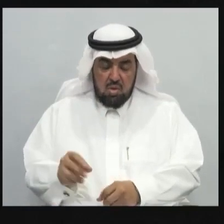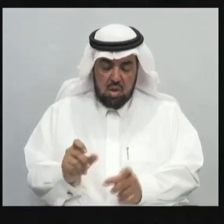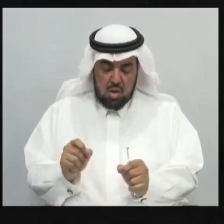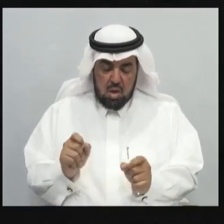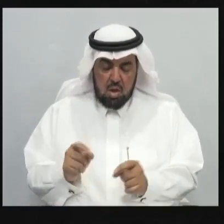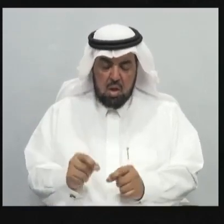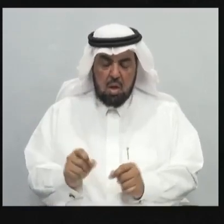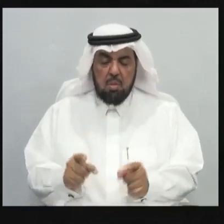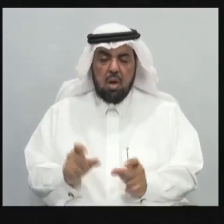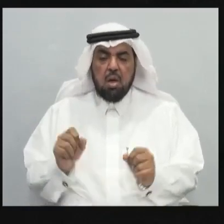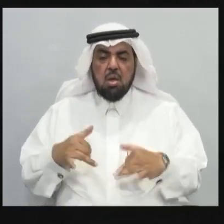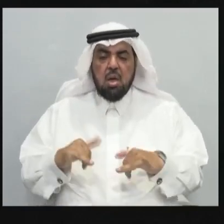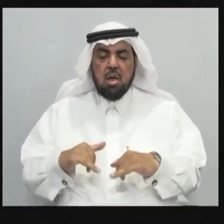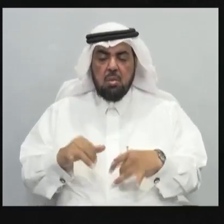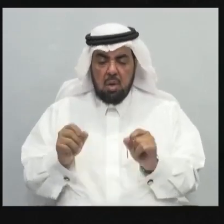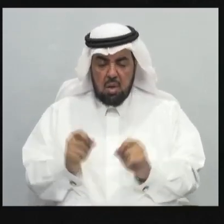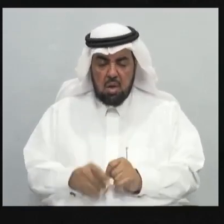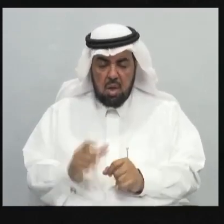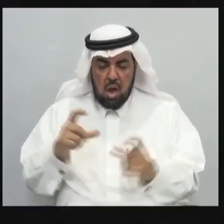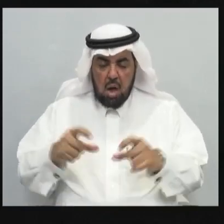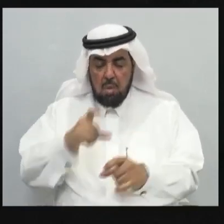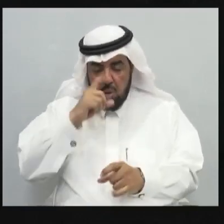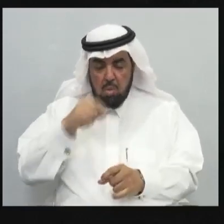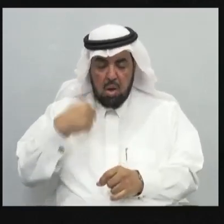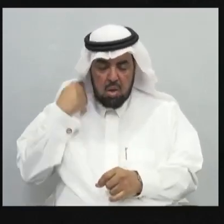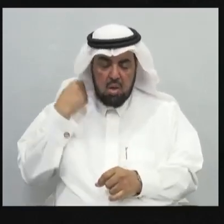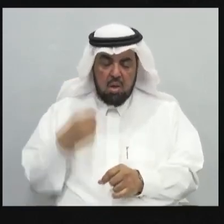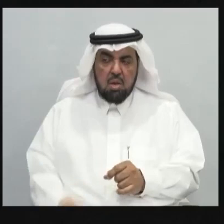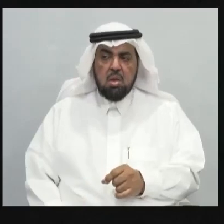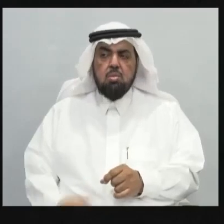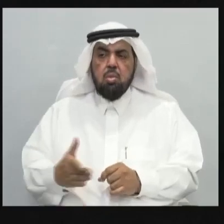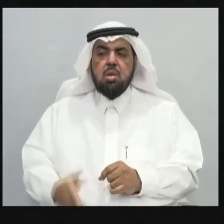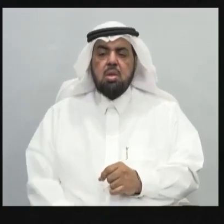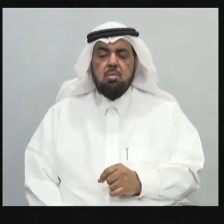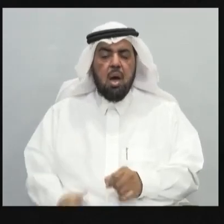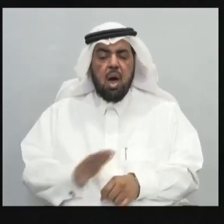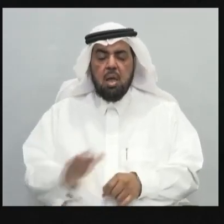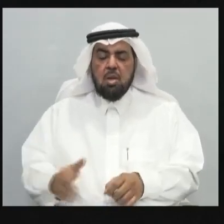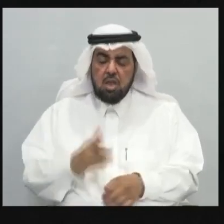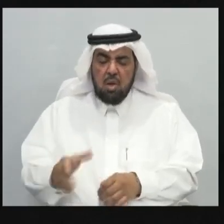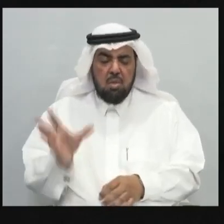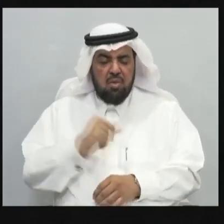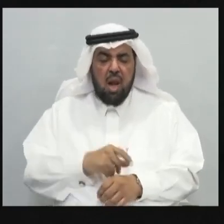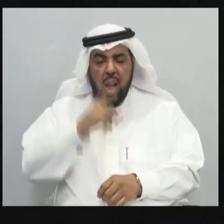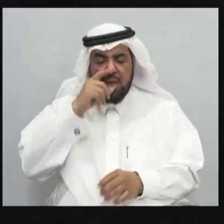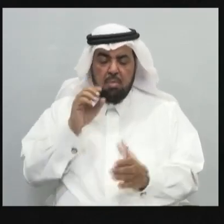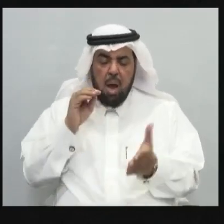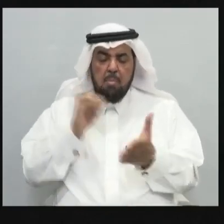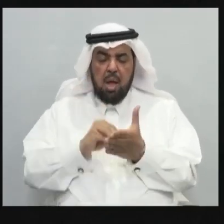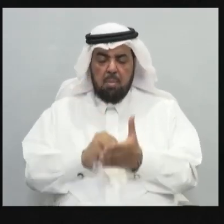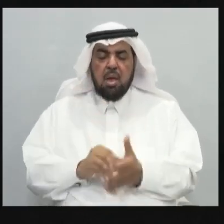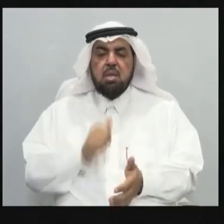عبر الويب اذا وضعت حقل مطلوب لهذا الحقل مباشره لا يستطيع ان يتجاوز او يقوم بارساله